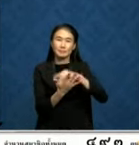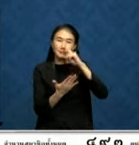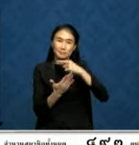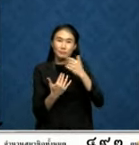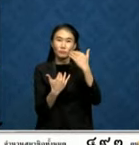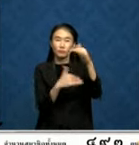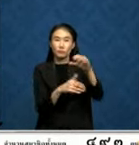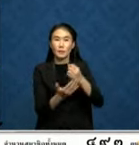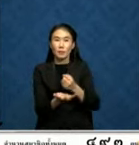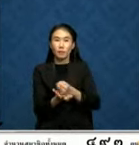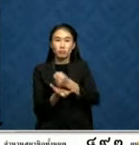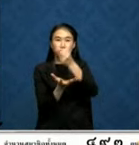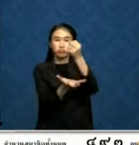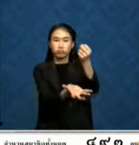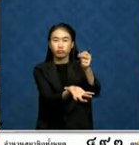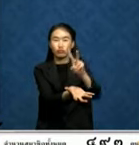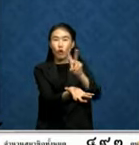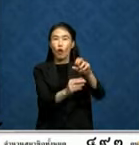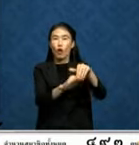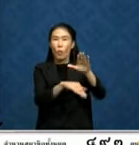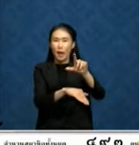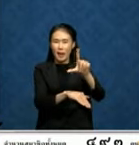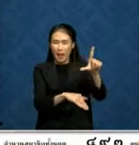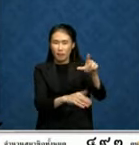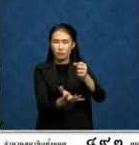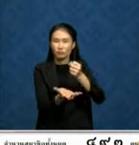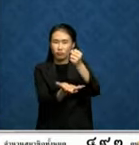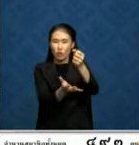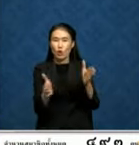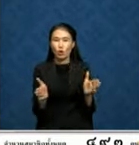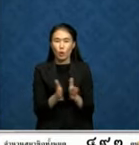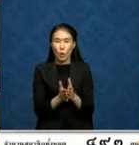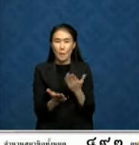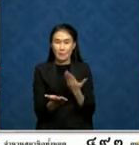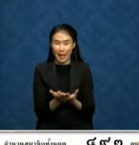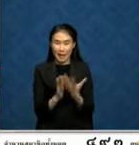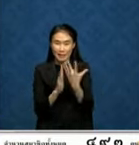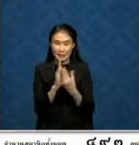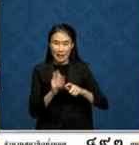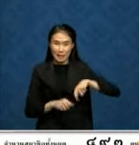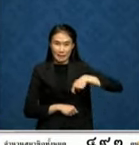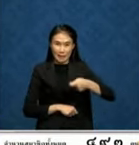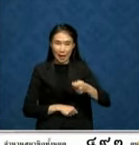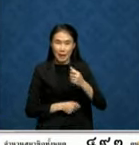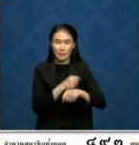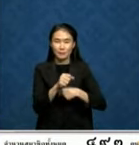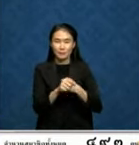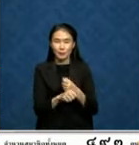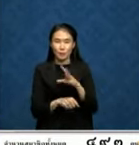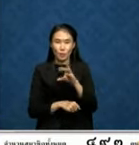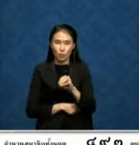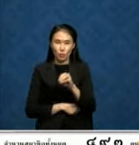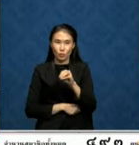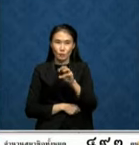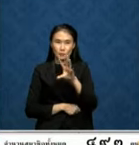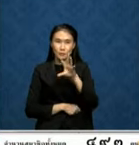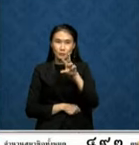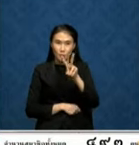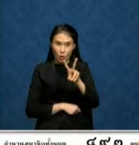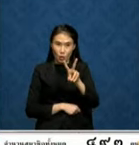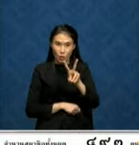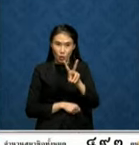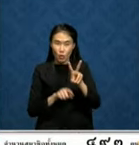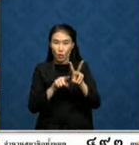น 283.773 ล้านบาทซึ่งรวมเป็นเงินงบประมาณที่เหลือจ่ายของปี2562